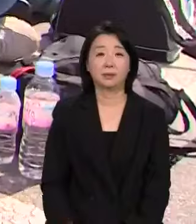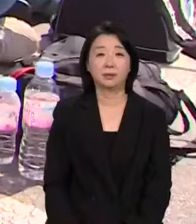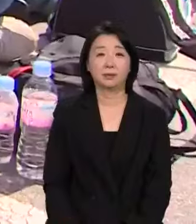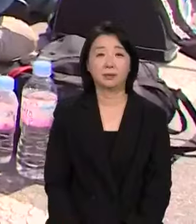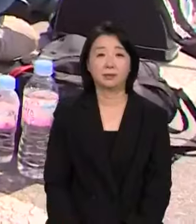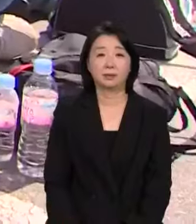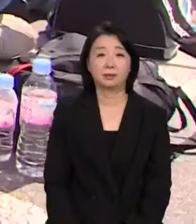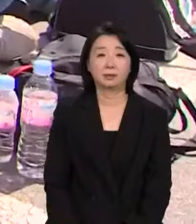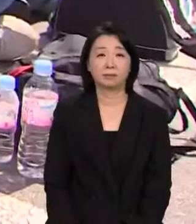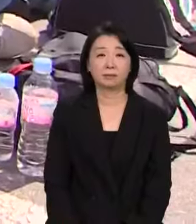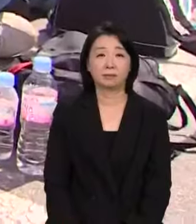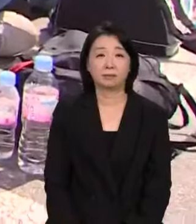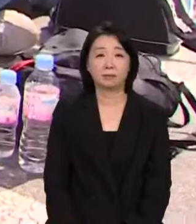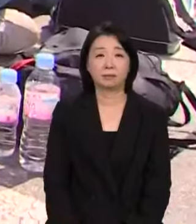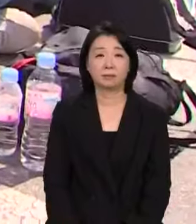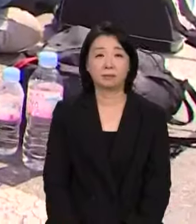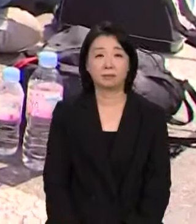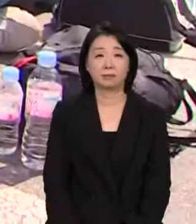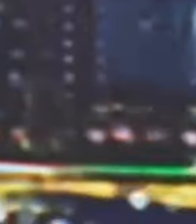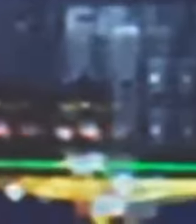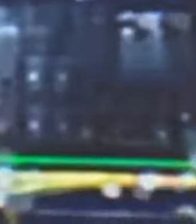JTBC 김일환입니다.